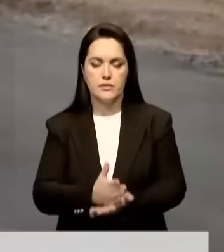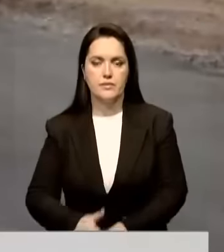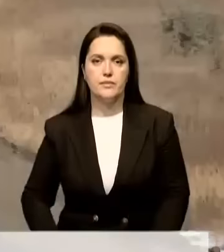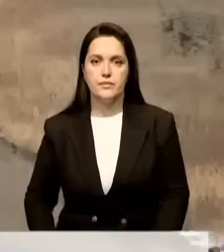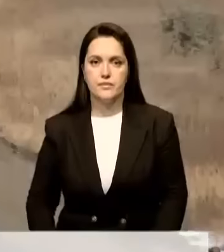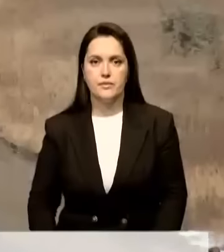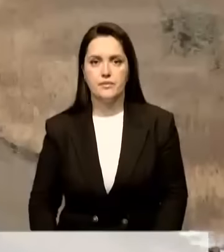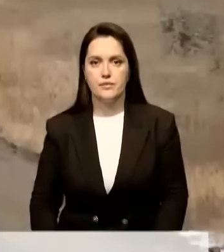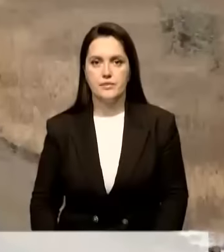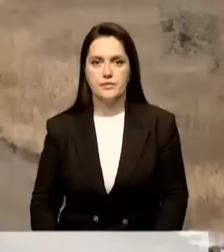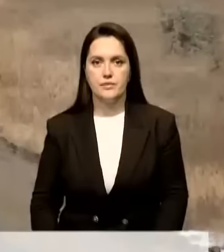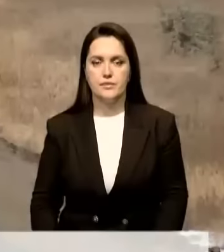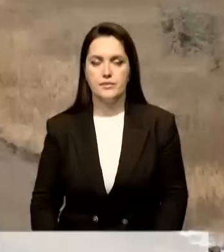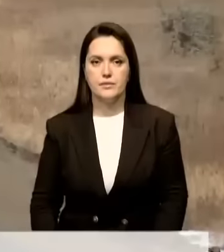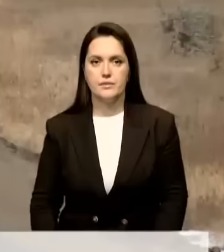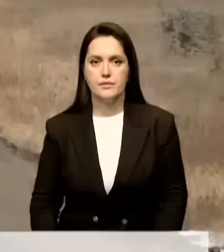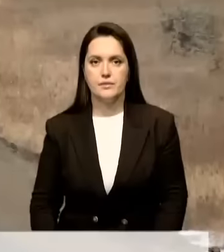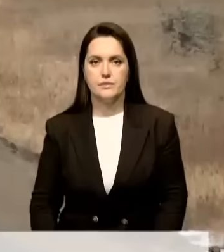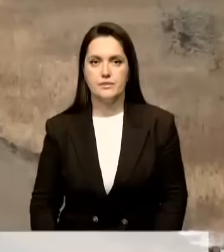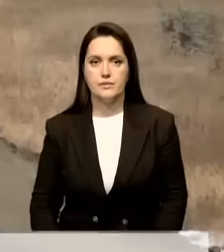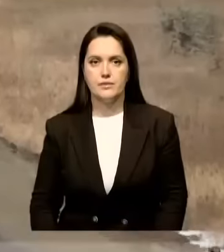Мухамедьяров, Кустанайская область, 24KZ.